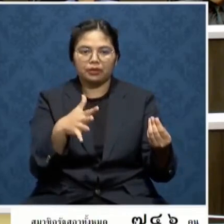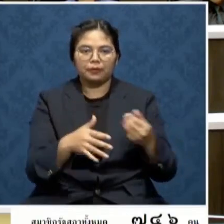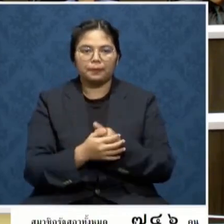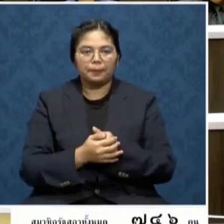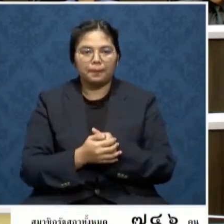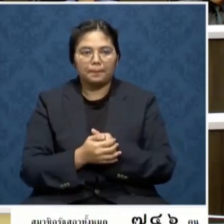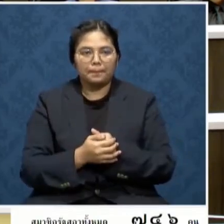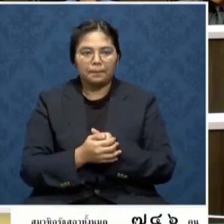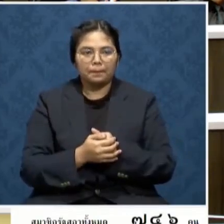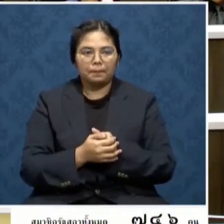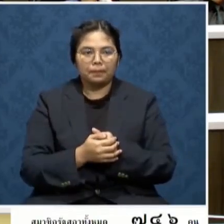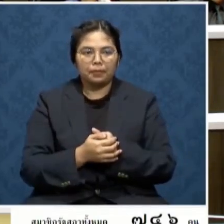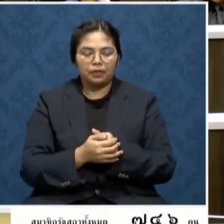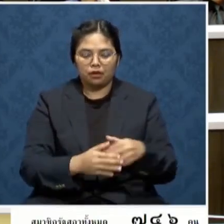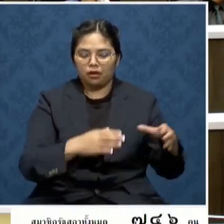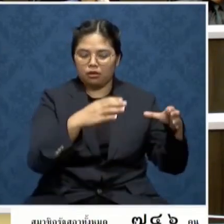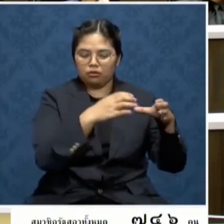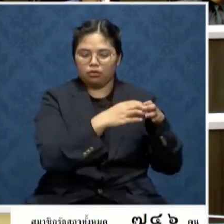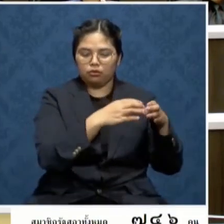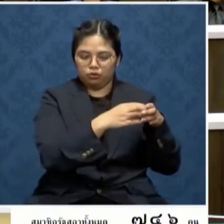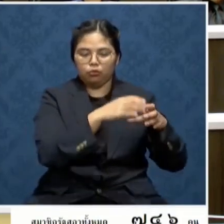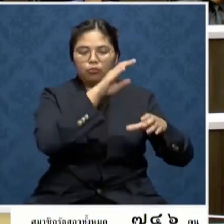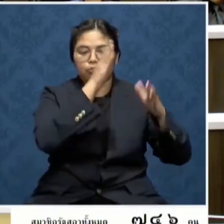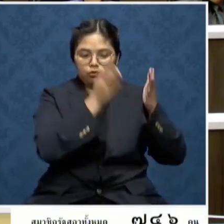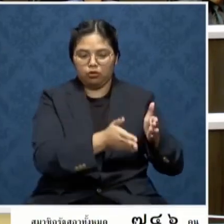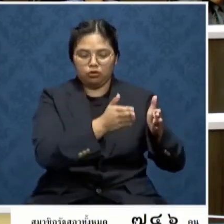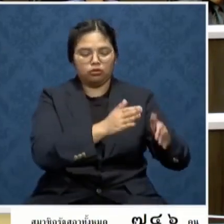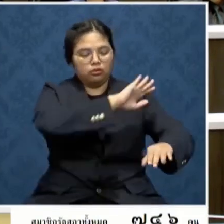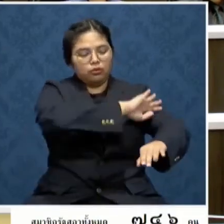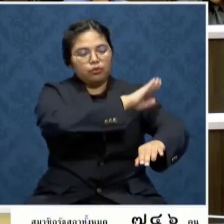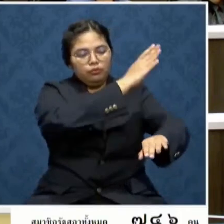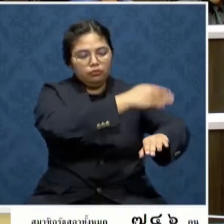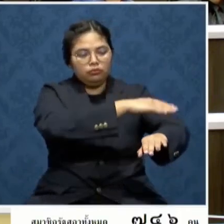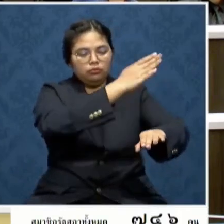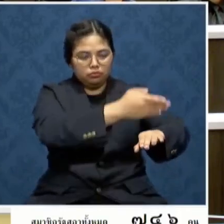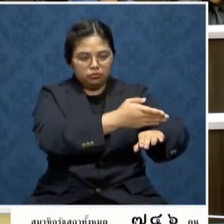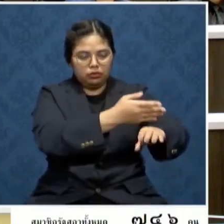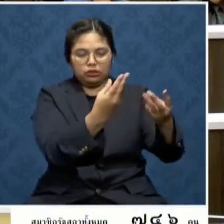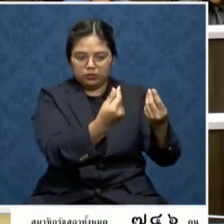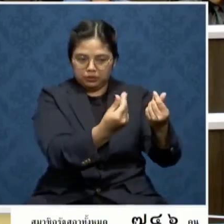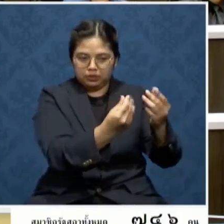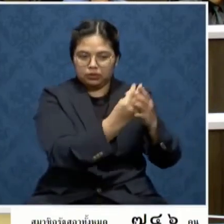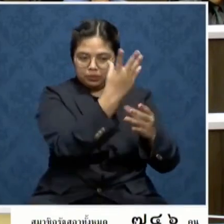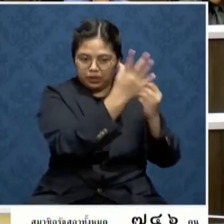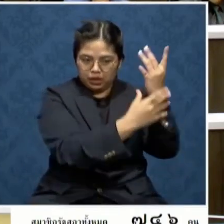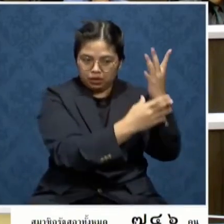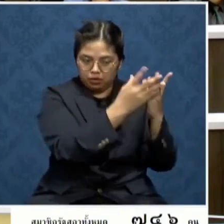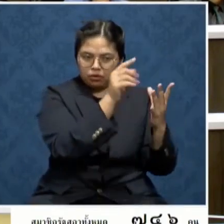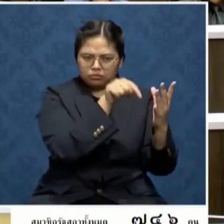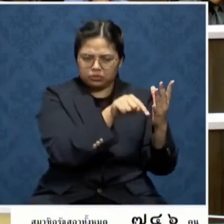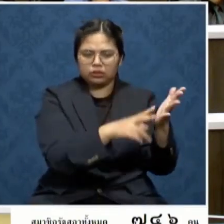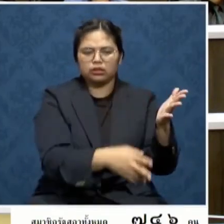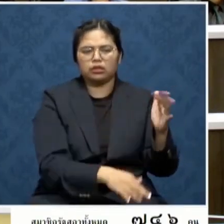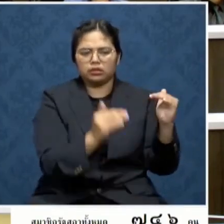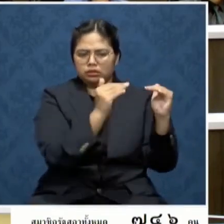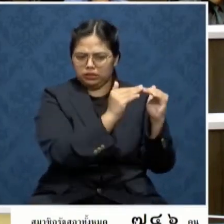กลุ่มชาติพันธุ์มีวิถีชีวิตและวัฒนธรรมที่ผูกพันอยู่กับที่ดินและทรัพยากรเพียงมีสิทธิ